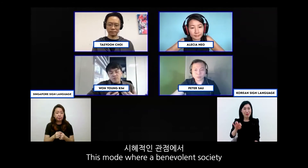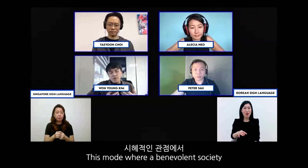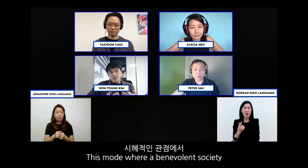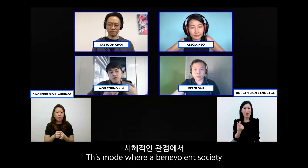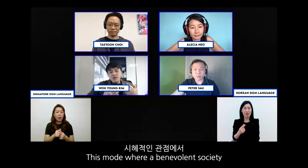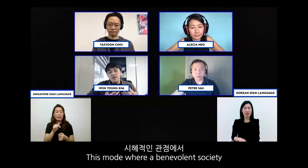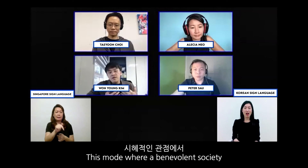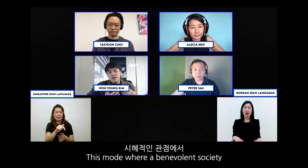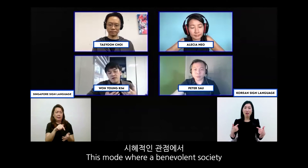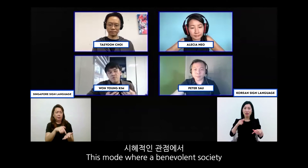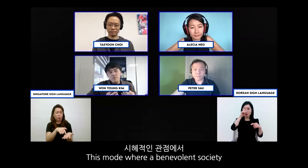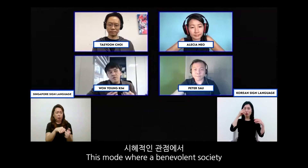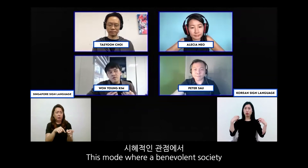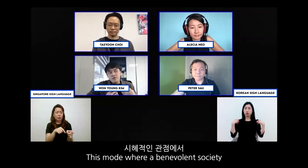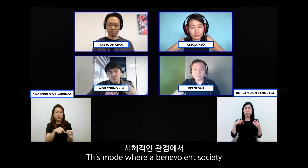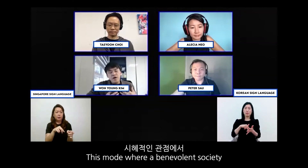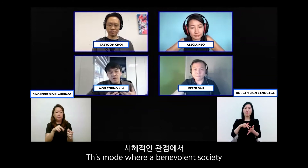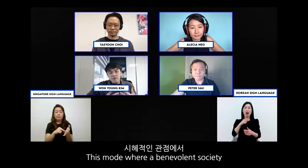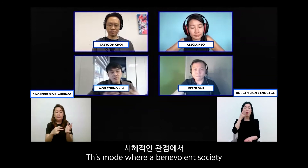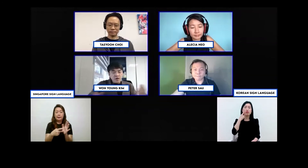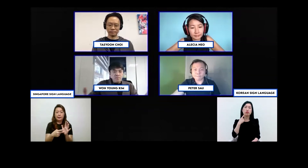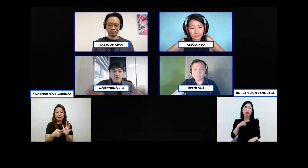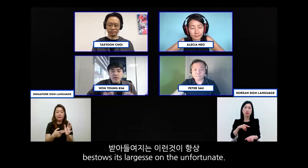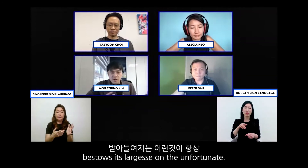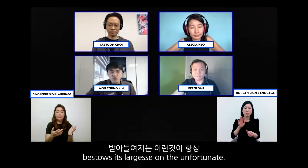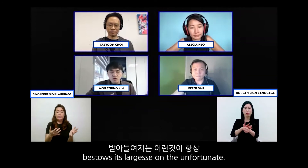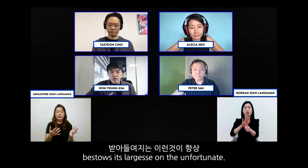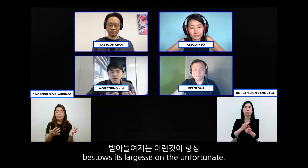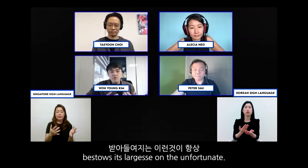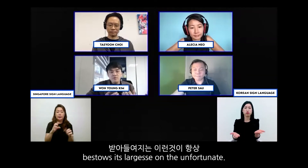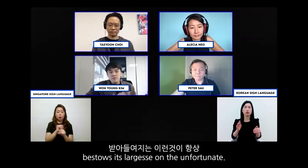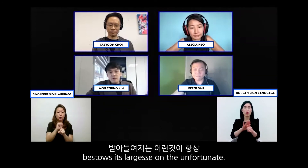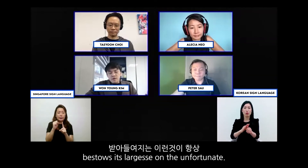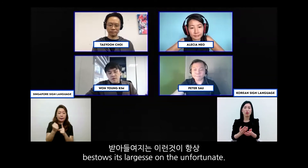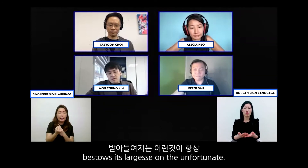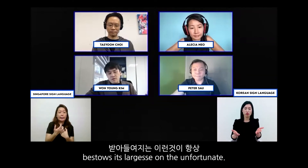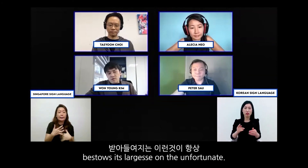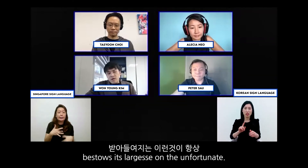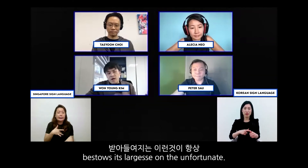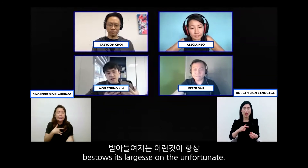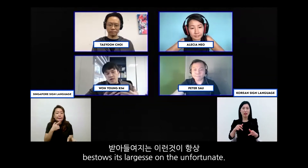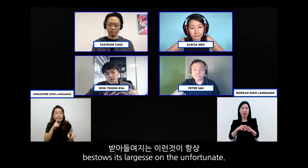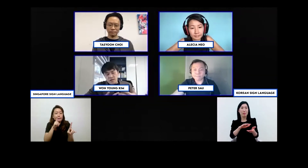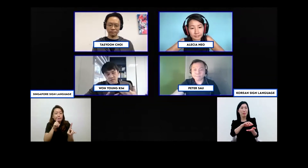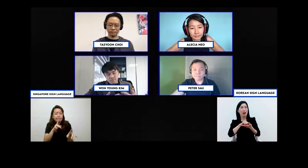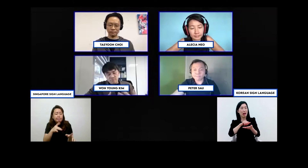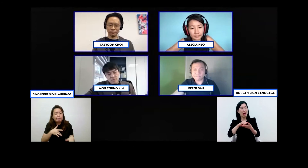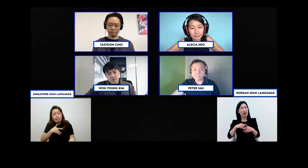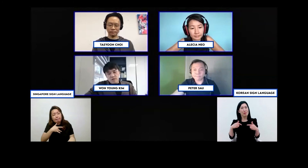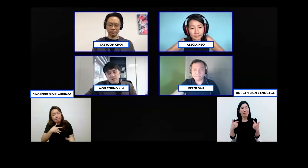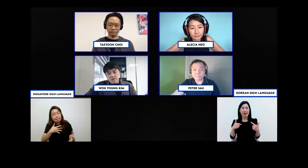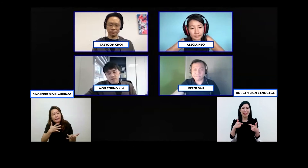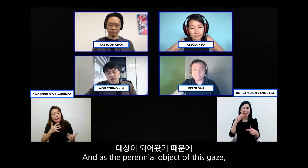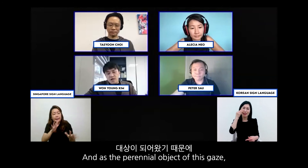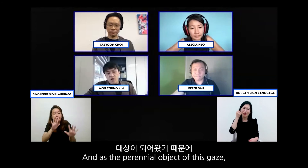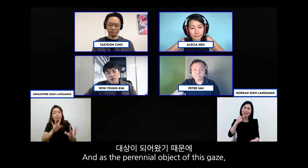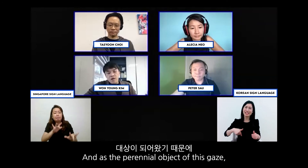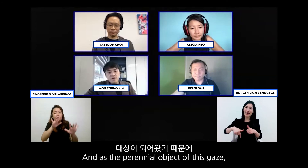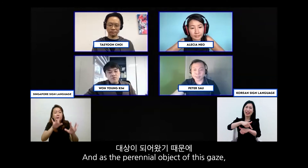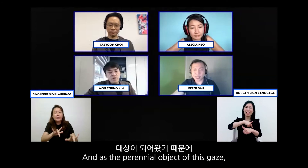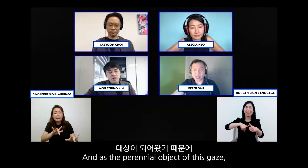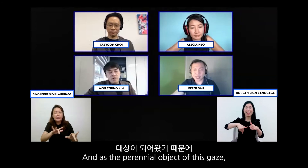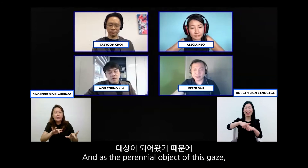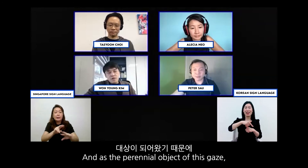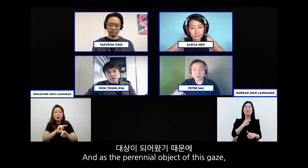시혜적인 관점, 그러니까 체리티 입장에서 받아들여주는 이런 것에 항상 이제 대상이 되어